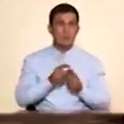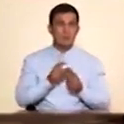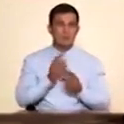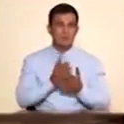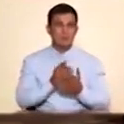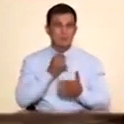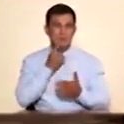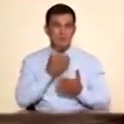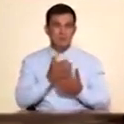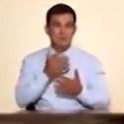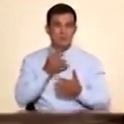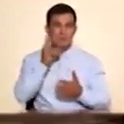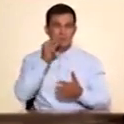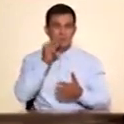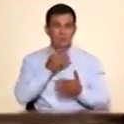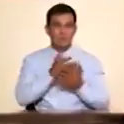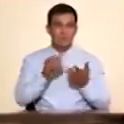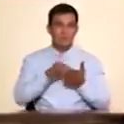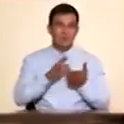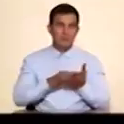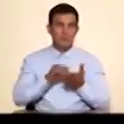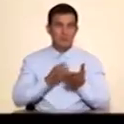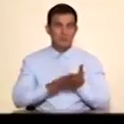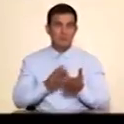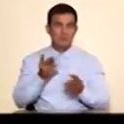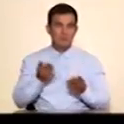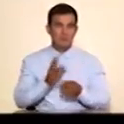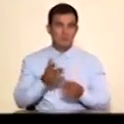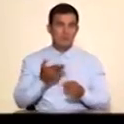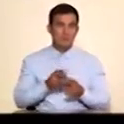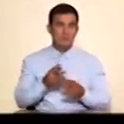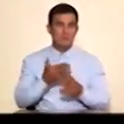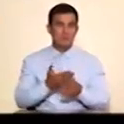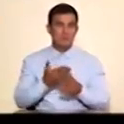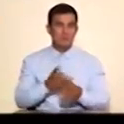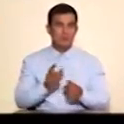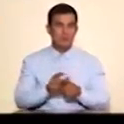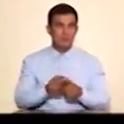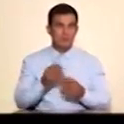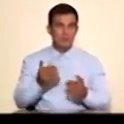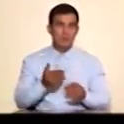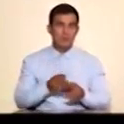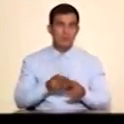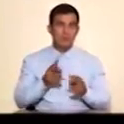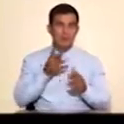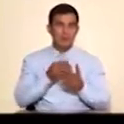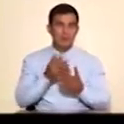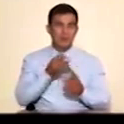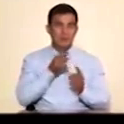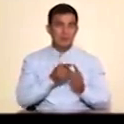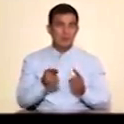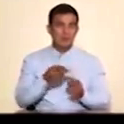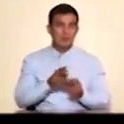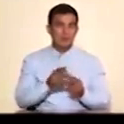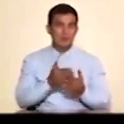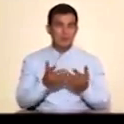tayanch tushunchalar orqali bog'lashga harakat qilishimiz kerak bo'ladi. Ayni vaqtda tayanch tushunchalar bir qancha guruhlarga bo'linadi.